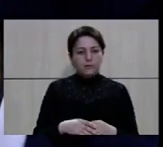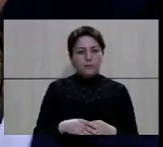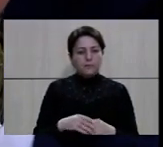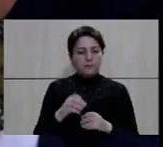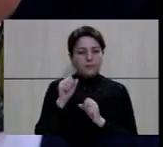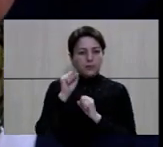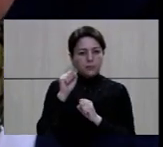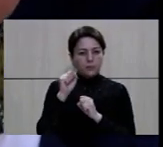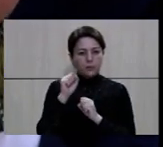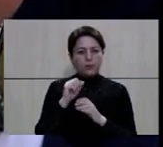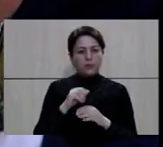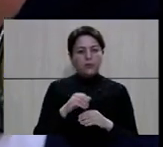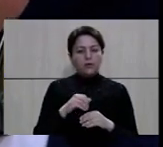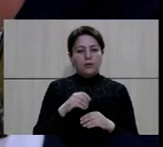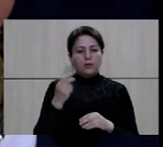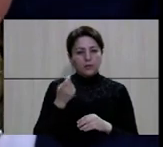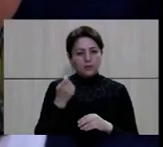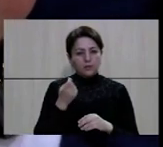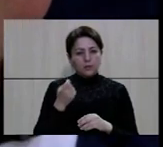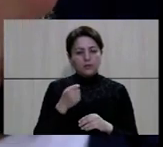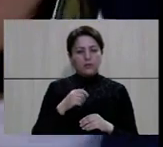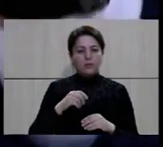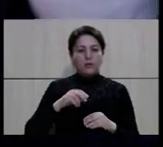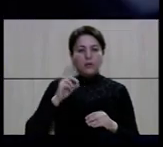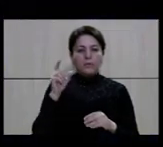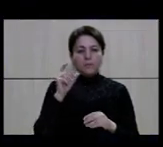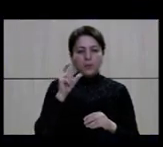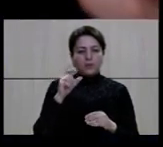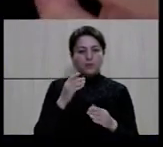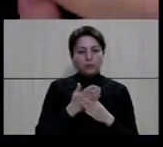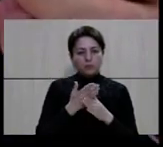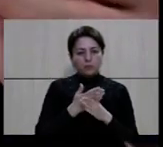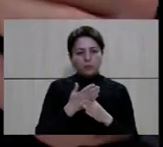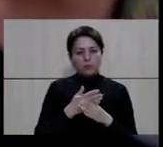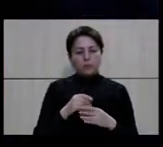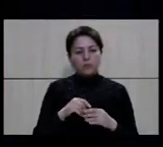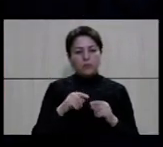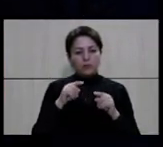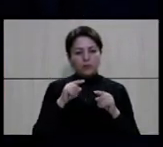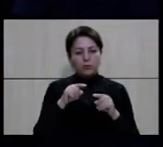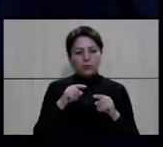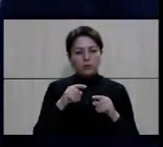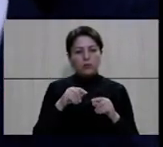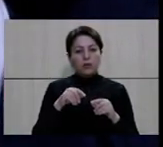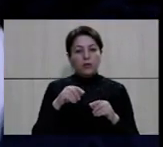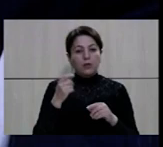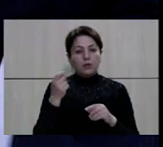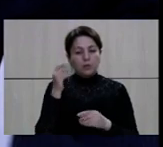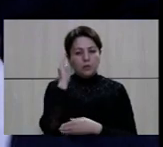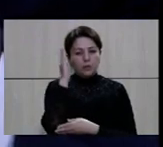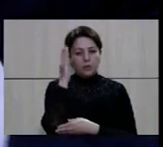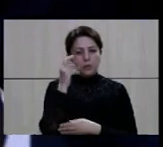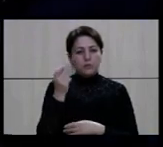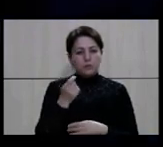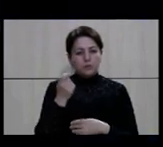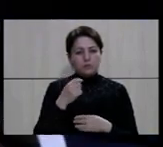himoya detali hamda burama mix yordamida uni detalimizga, ya'ni yog'och detalimizga